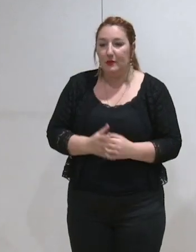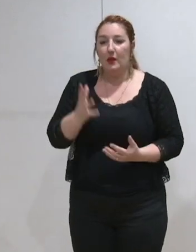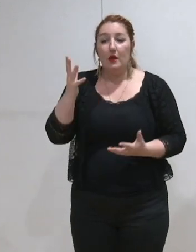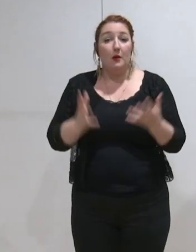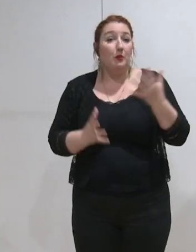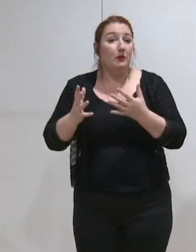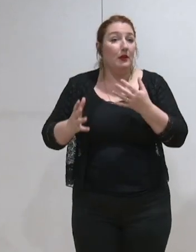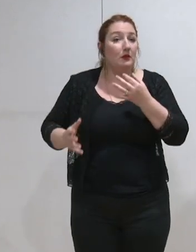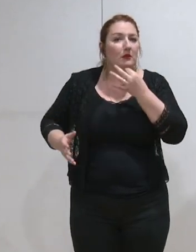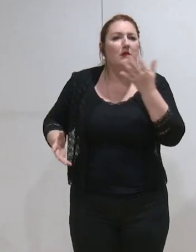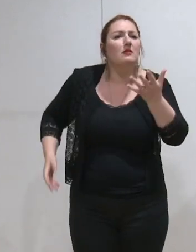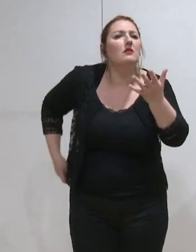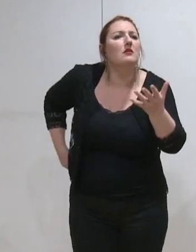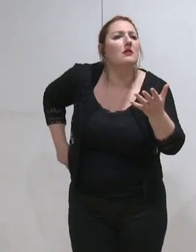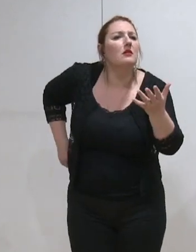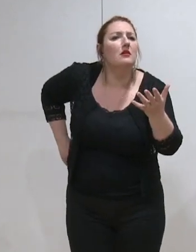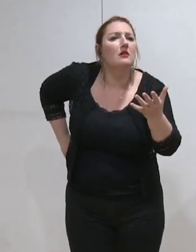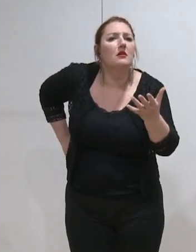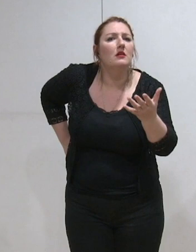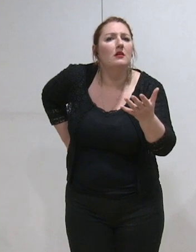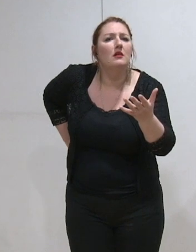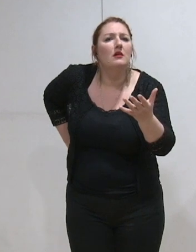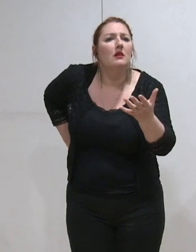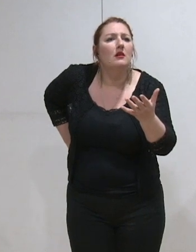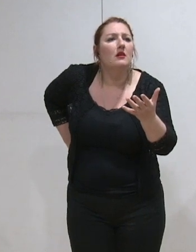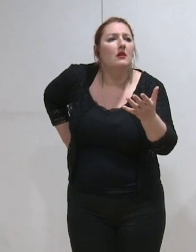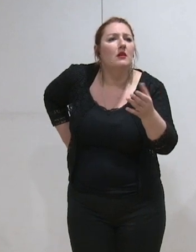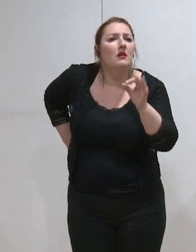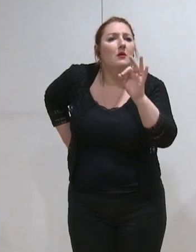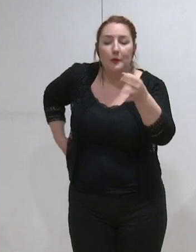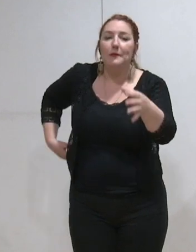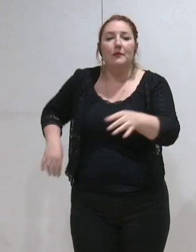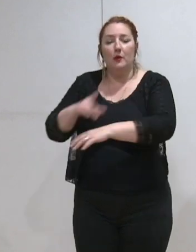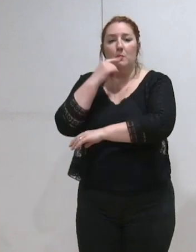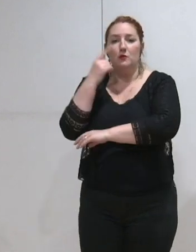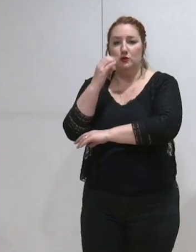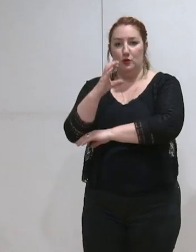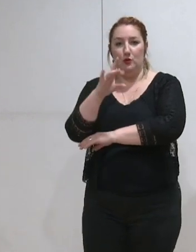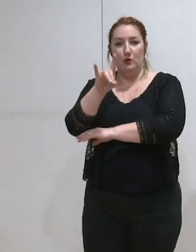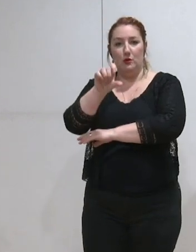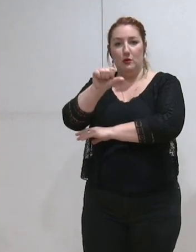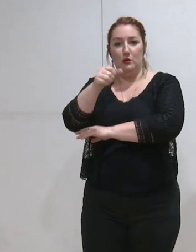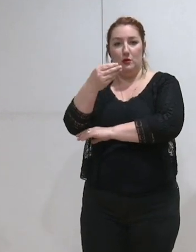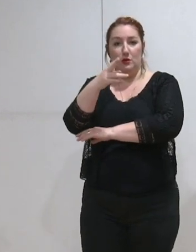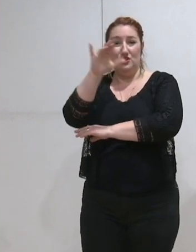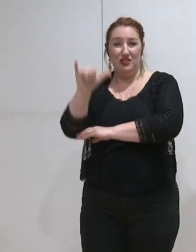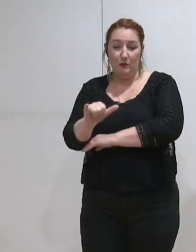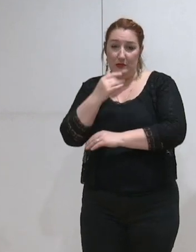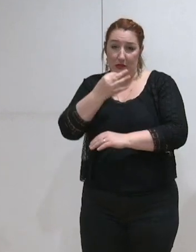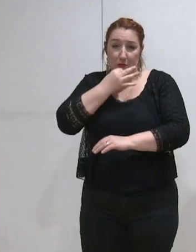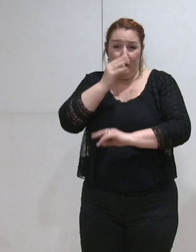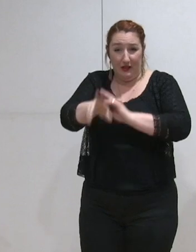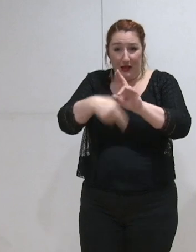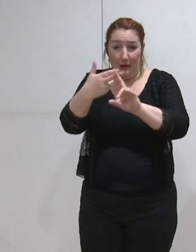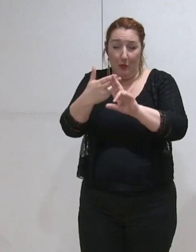de pardon oui de pour répondre à Monsieur chamusi de suspendre l'espace de 30 secondes le la